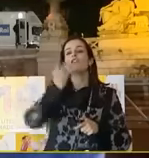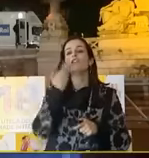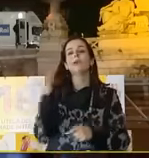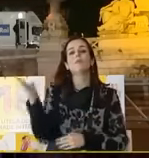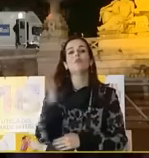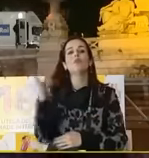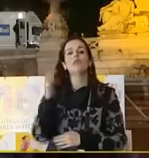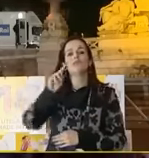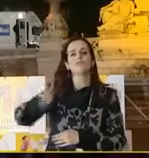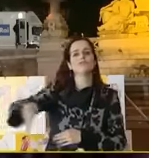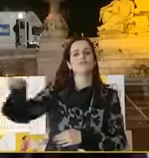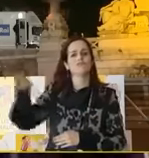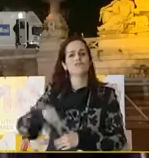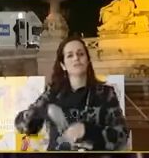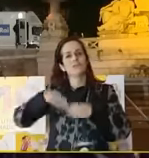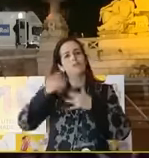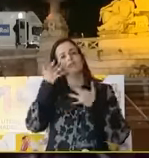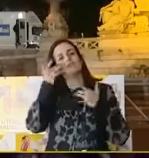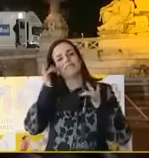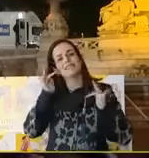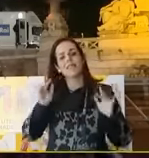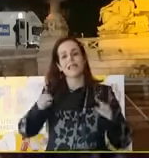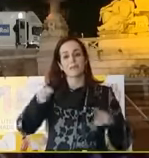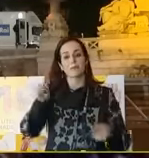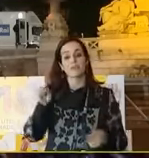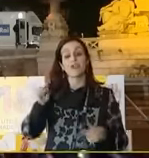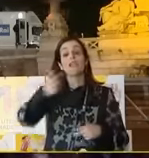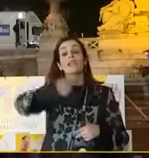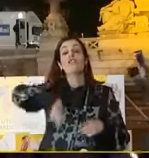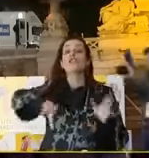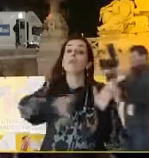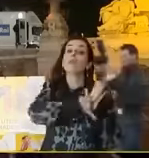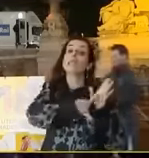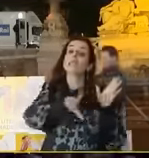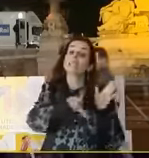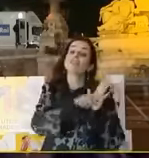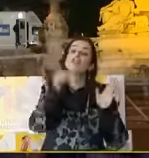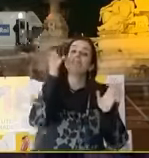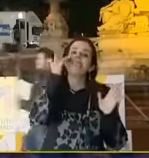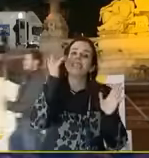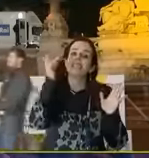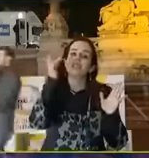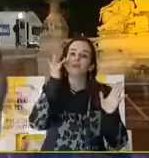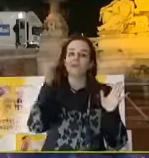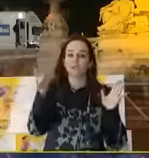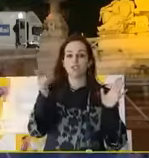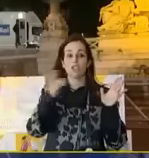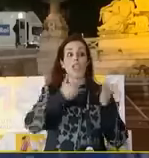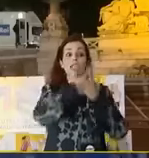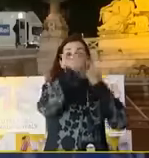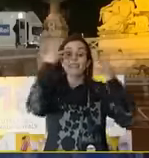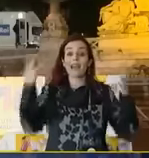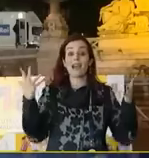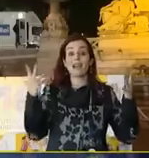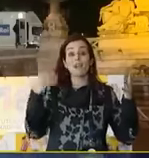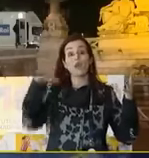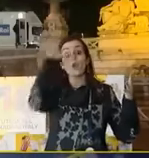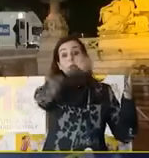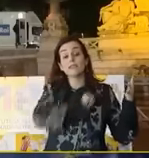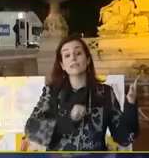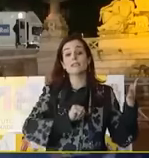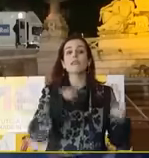faremo anche nella regione Lazio, perché le leggi saranno semplici, comprensibili e finalmente univoche.